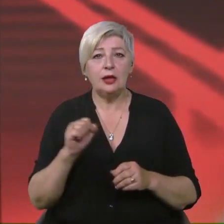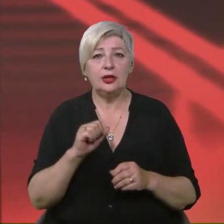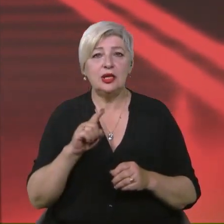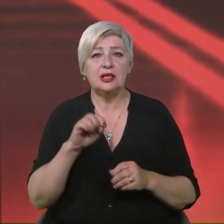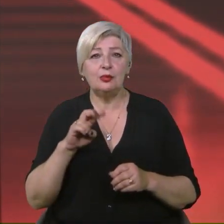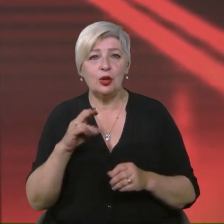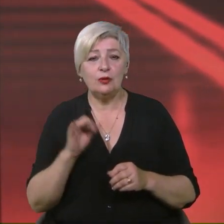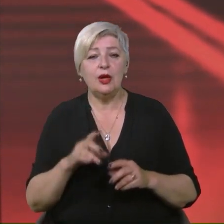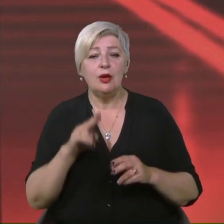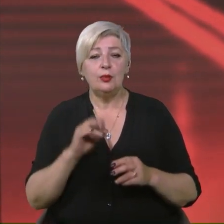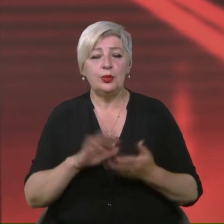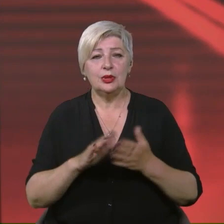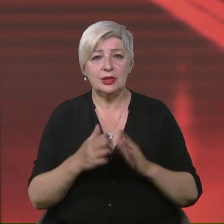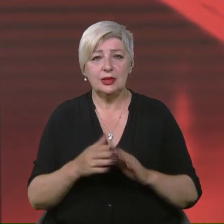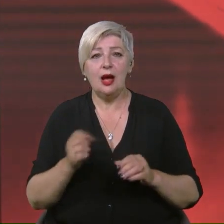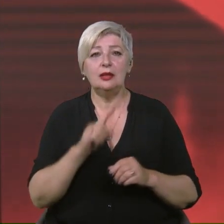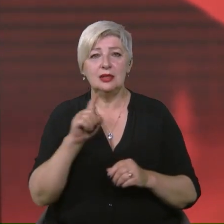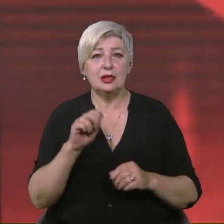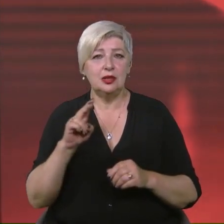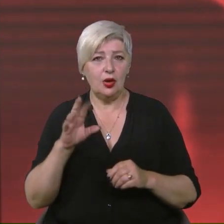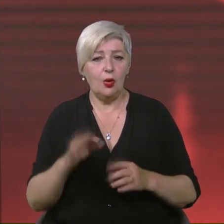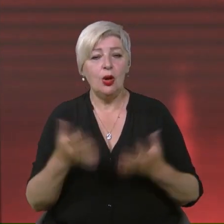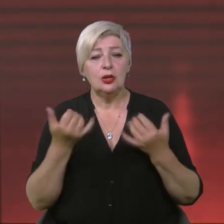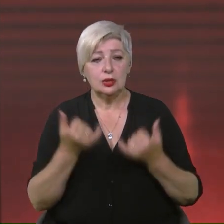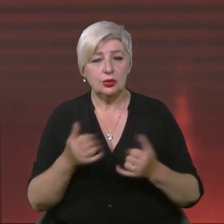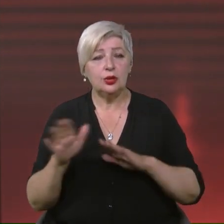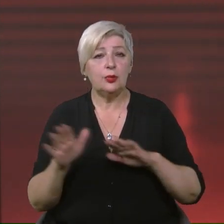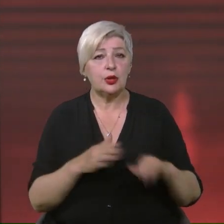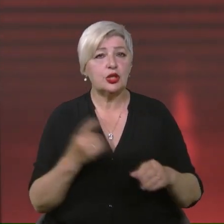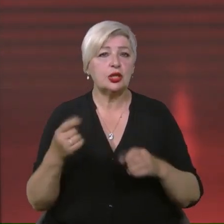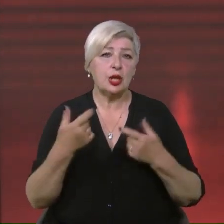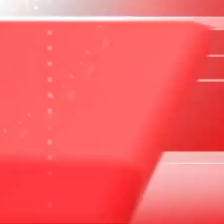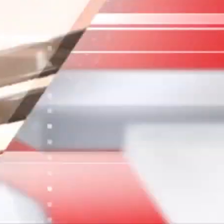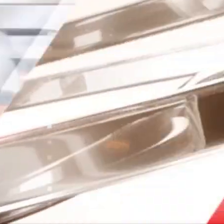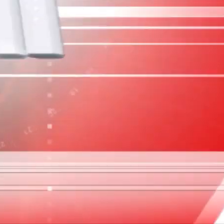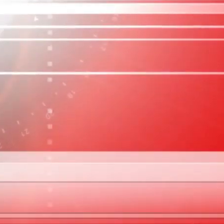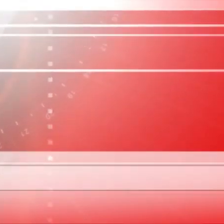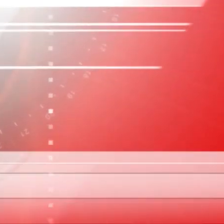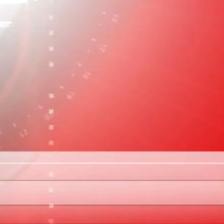старт зовнішнього незалежного оцінювання. Сьогодні пройшли іспити з хімії.